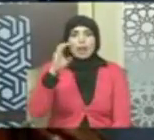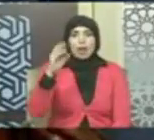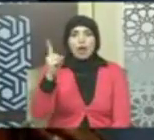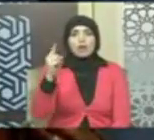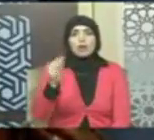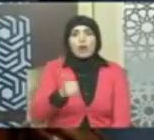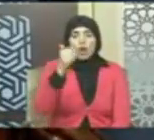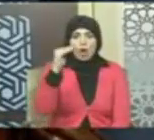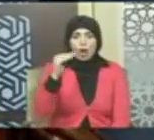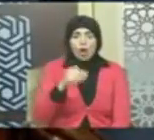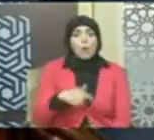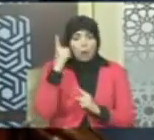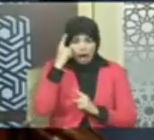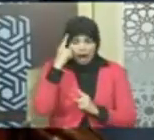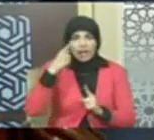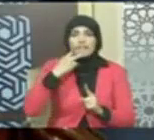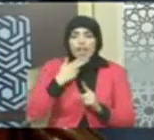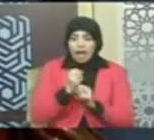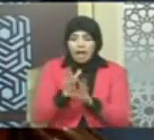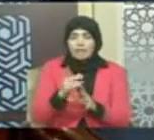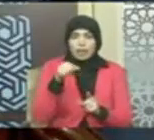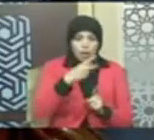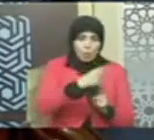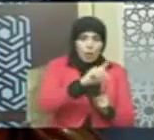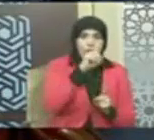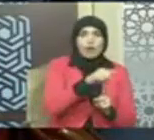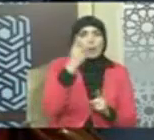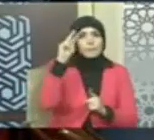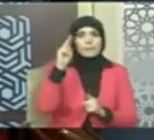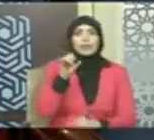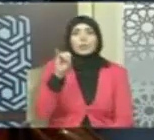وأعلمهم بالحلال والحرام معاذ بن جبل،